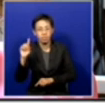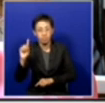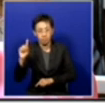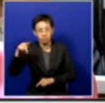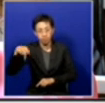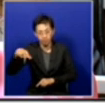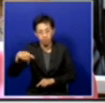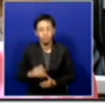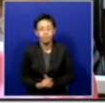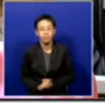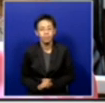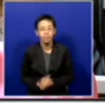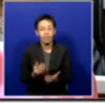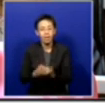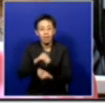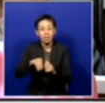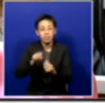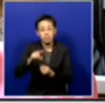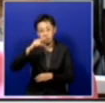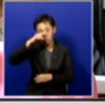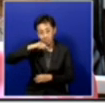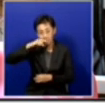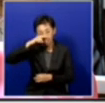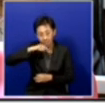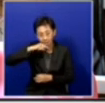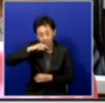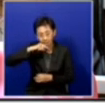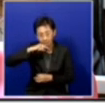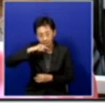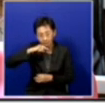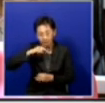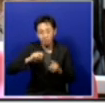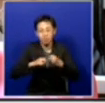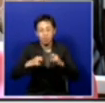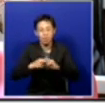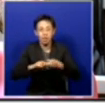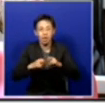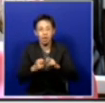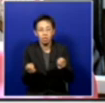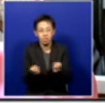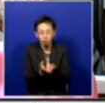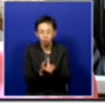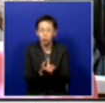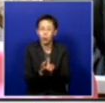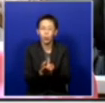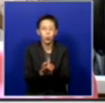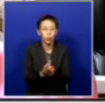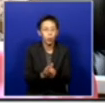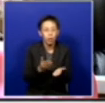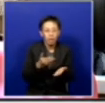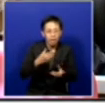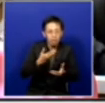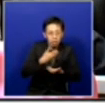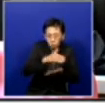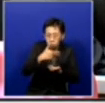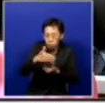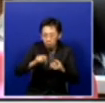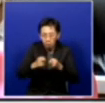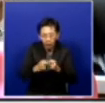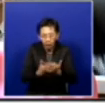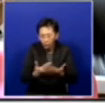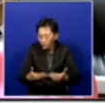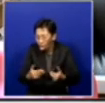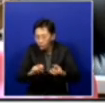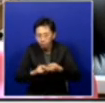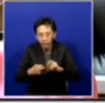ดังนั้นระบบเศรษฐกิจของไทยจึงต้องได้รับผลกระทบจากปัจจัยภายนอกอย่างหลีกเลี่ยงไม่ได้ไม่ว่าจะ